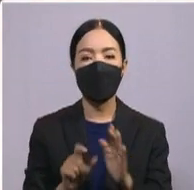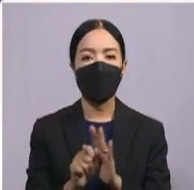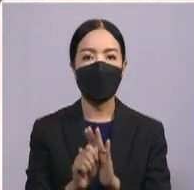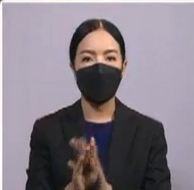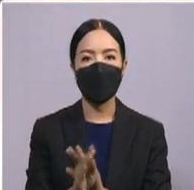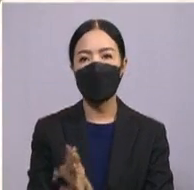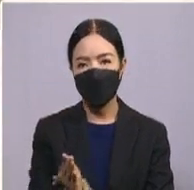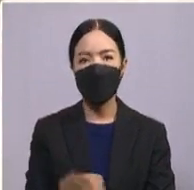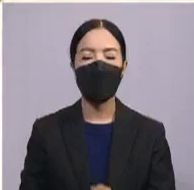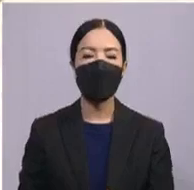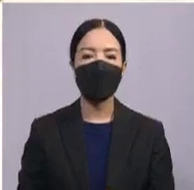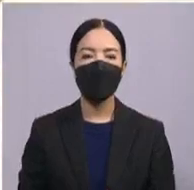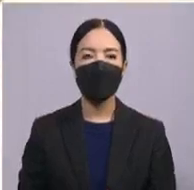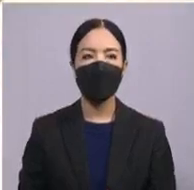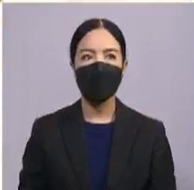านีครับ